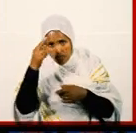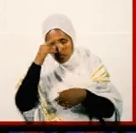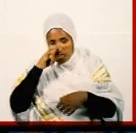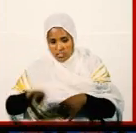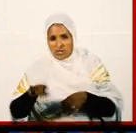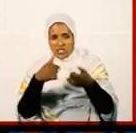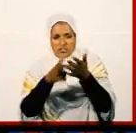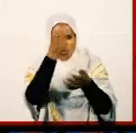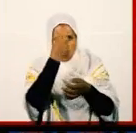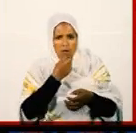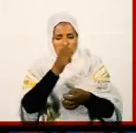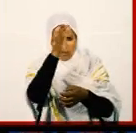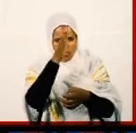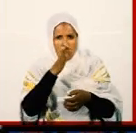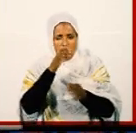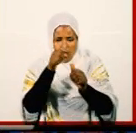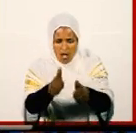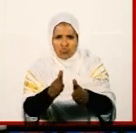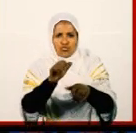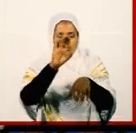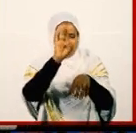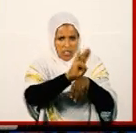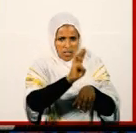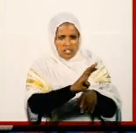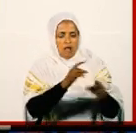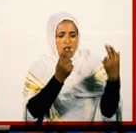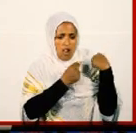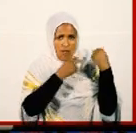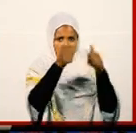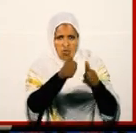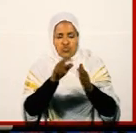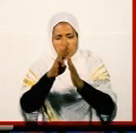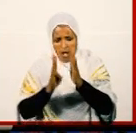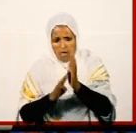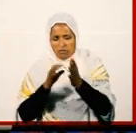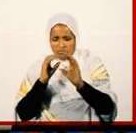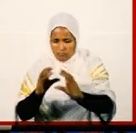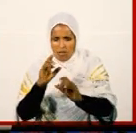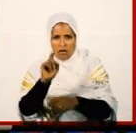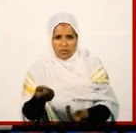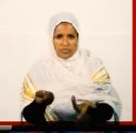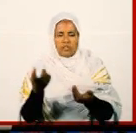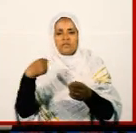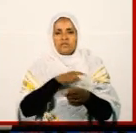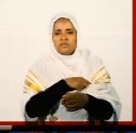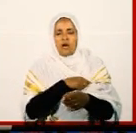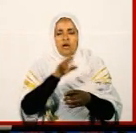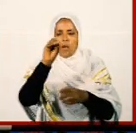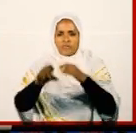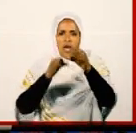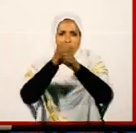ነገር እንዳይጎዱ ለዚህ ወላጆችም የቤተ ክርስቲያን ምህራንም አደራ አለባቸው። በተለይ እኛ